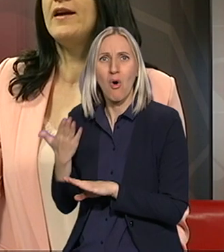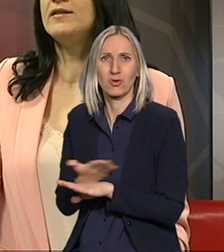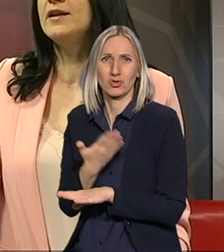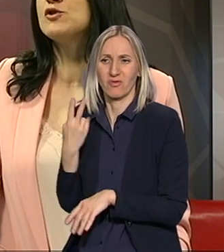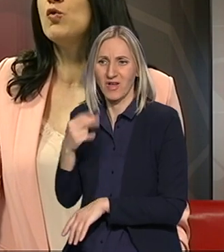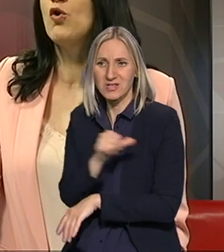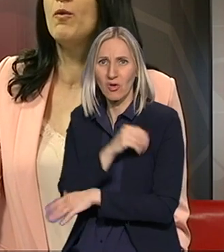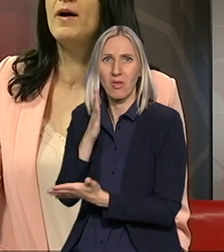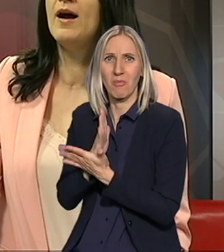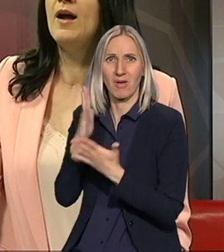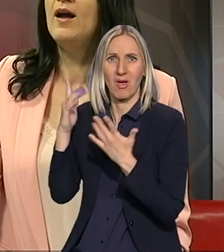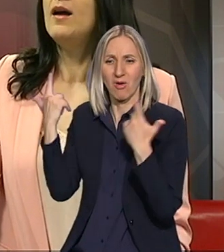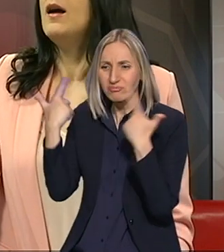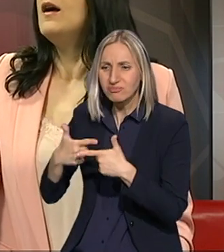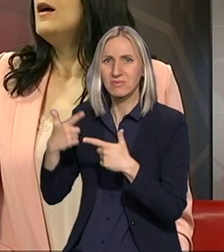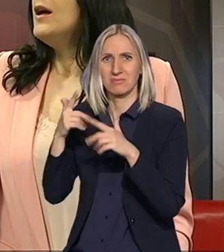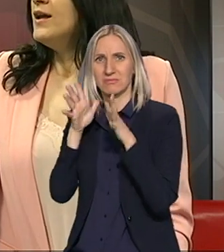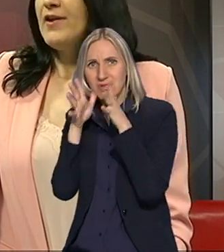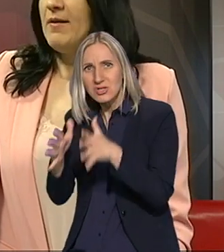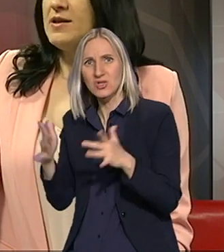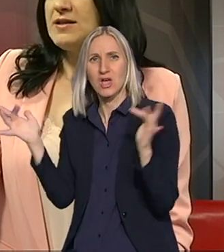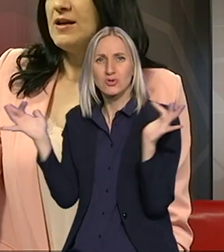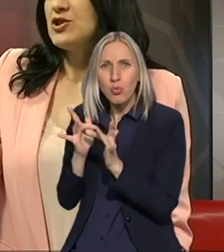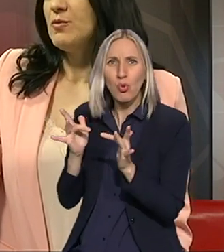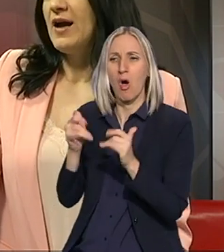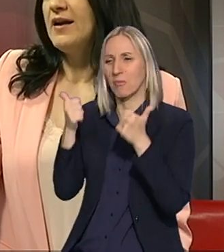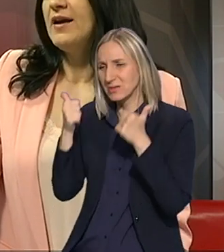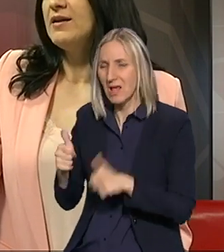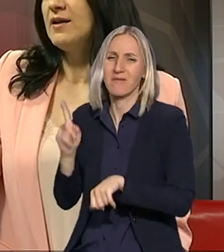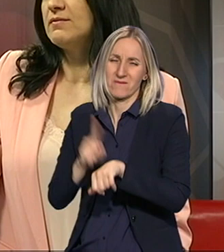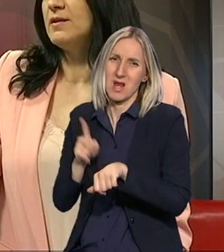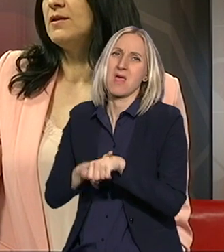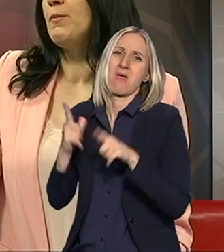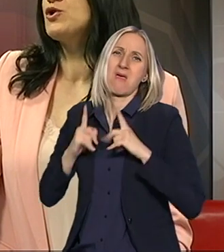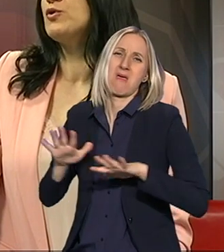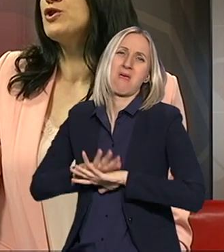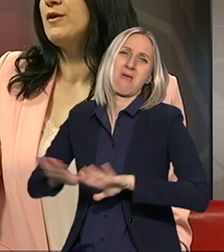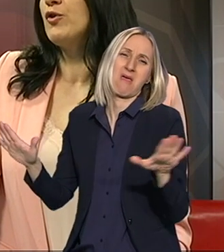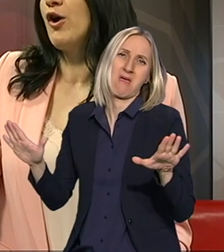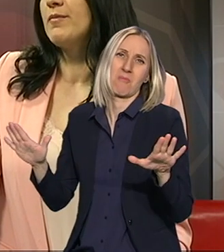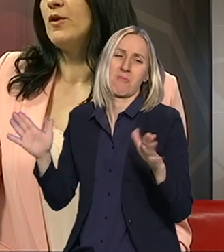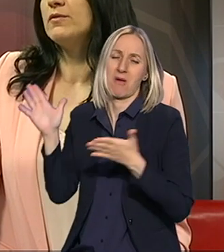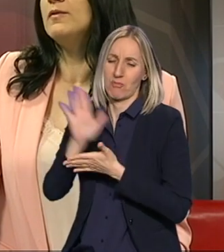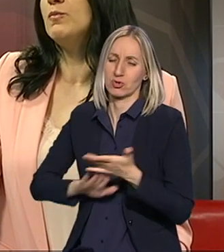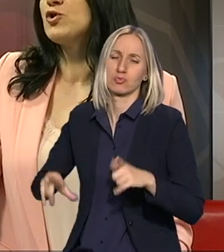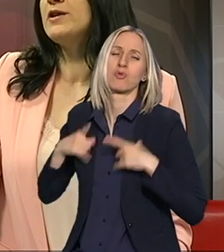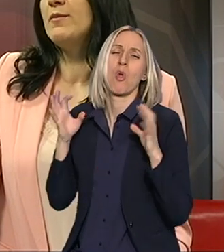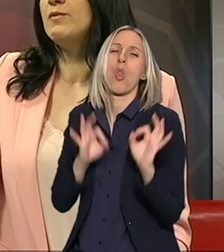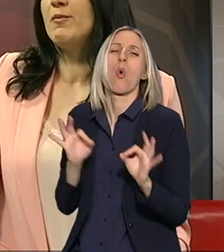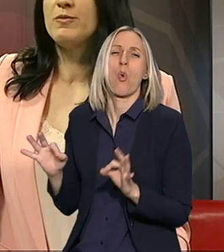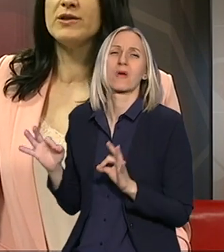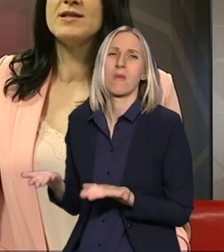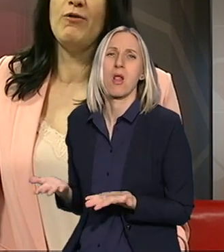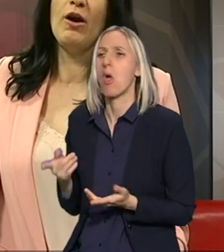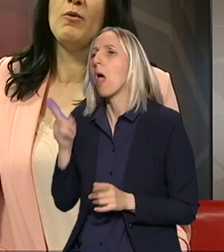mržnje i tih sukoba i vreme da zalečimo rane i da počnemo da živimo normalno. Možda